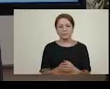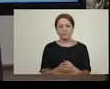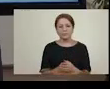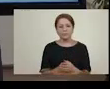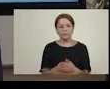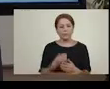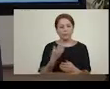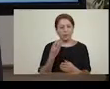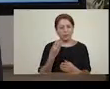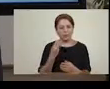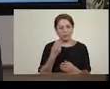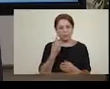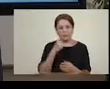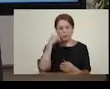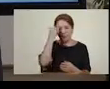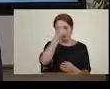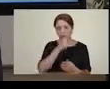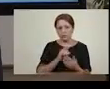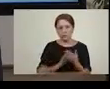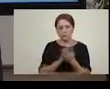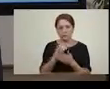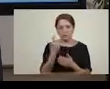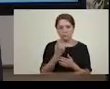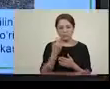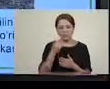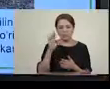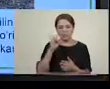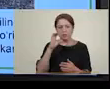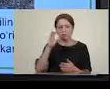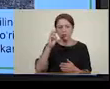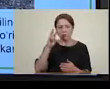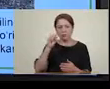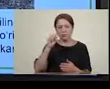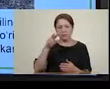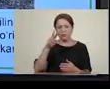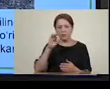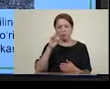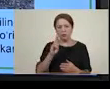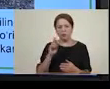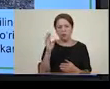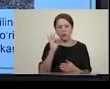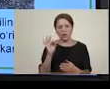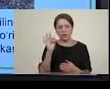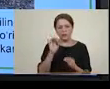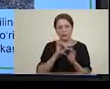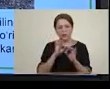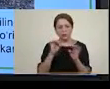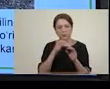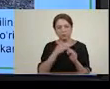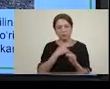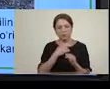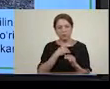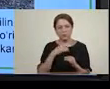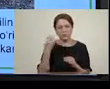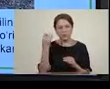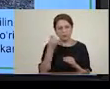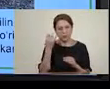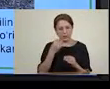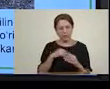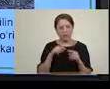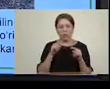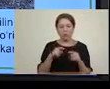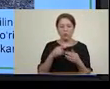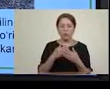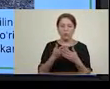Shu o'rinda 1 yillik o'simliklardan biri ismaloq haqida ta'rif bermoqchiman, siz uchun qiziqarli ma'lumot. Ismaloq